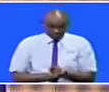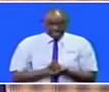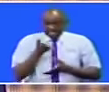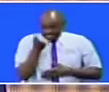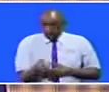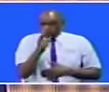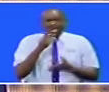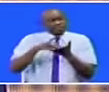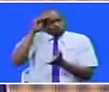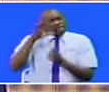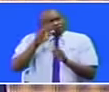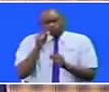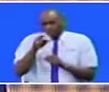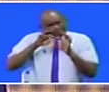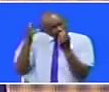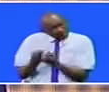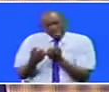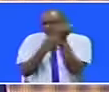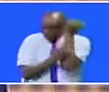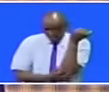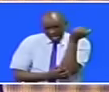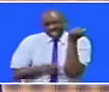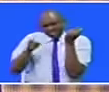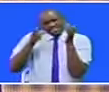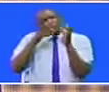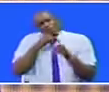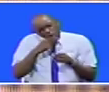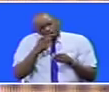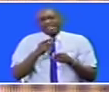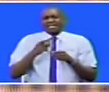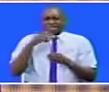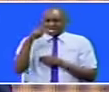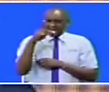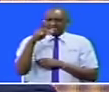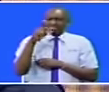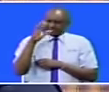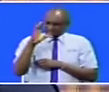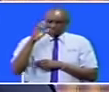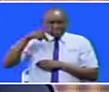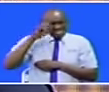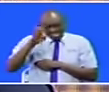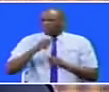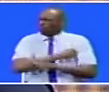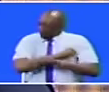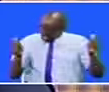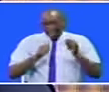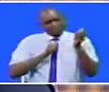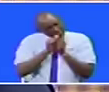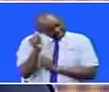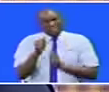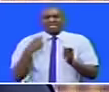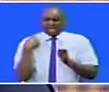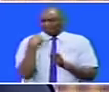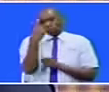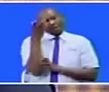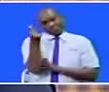na ni kuwa mwanafunzi mmoja kutoka familia isiyojiweza lakini alifanya vyema katika mtihani wa darasa la 8 yani KCPE na kuibuka katika nafasi